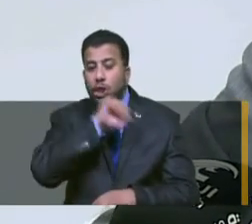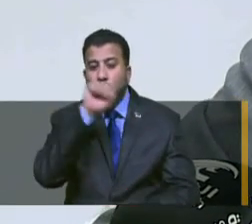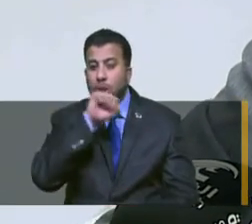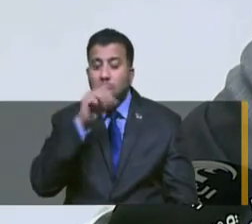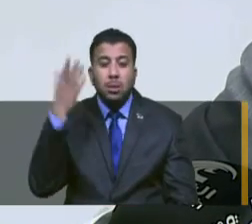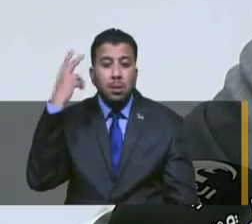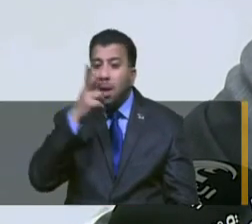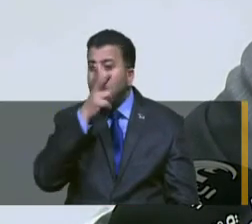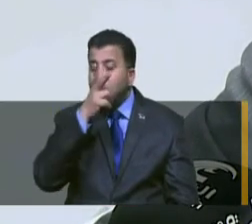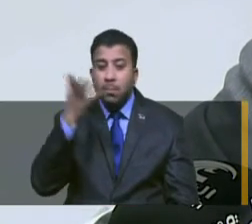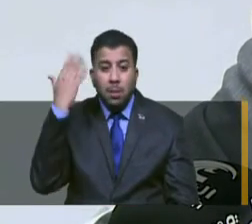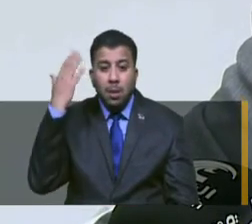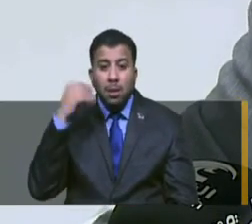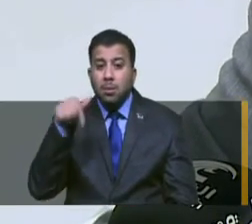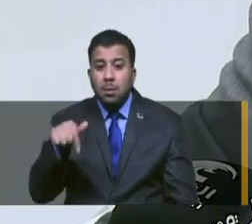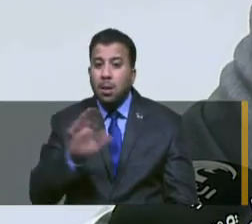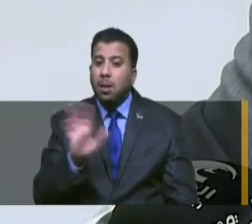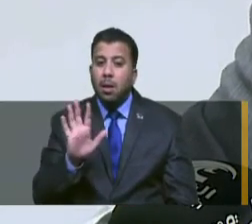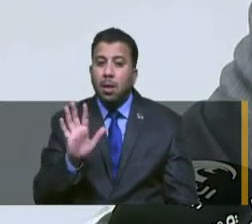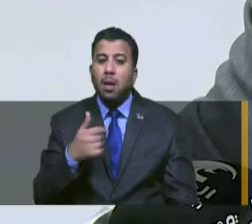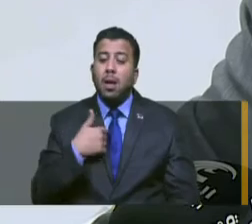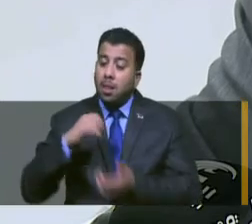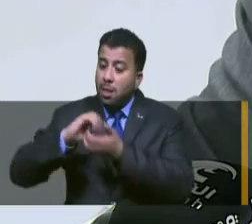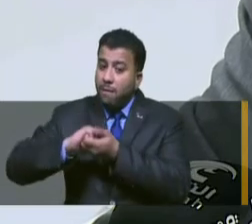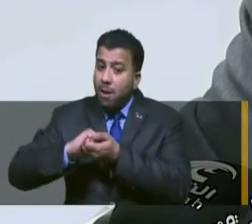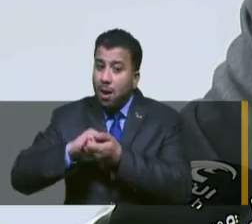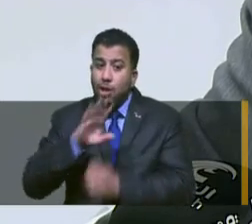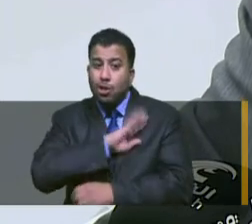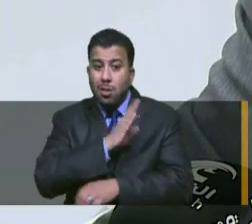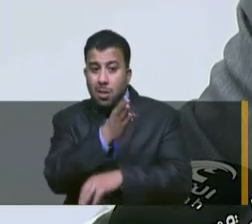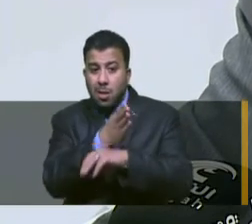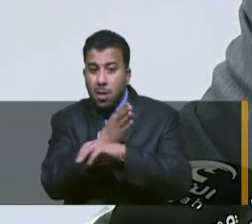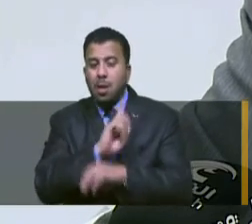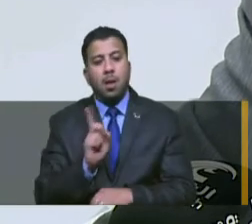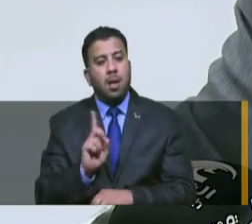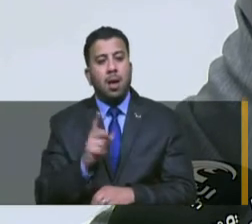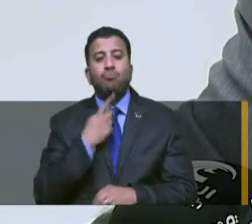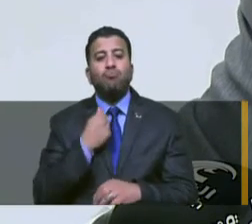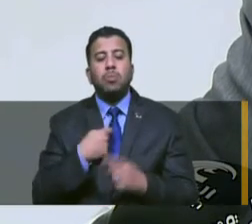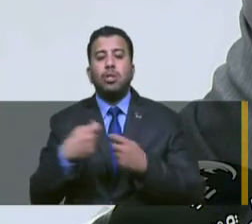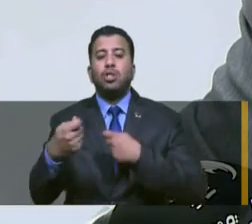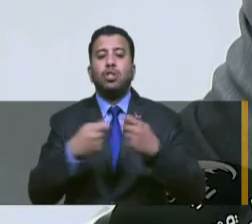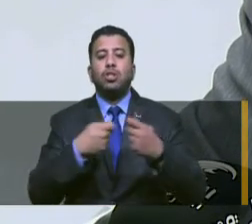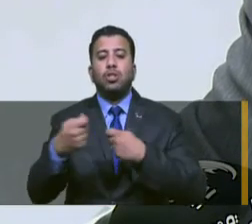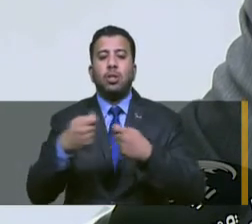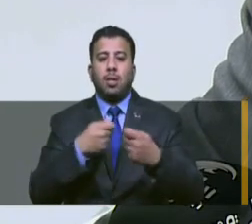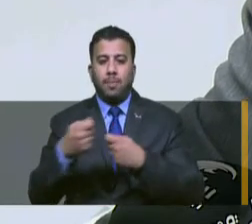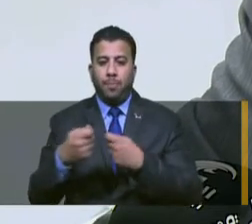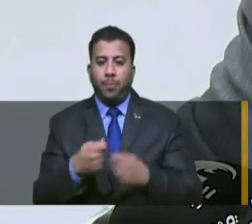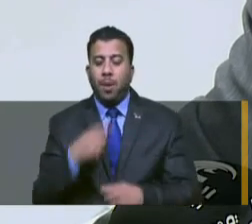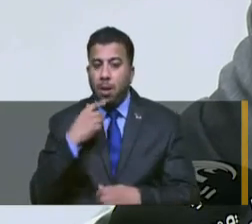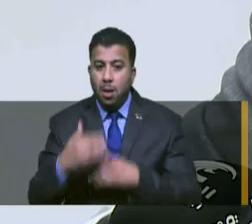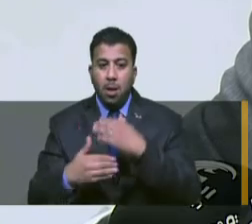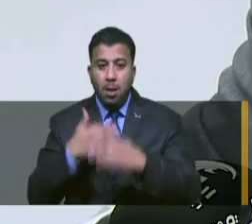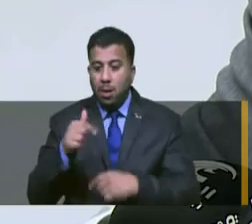هذه محطات تجارية، هذا الاتفاق اللي بيننا وبينهم، وشوف هم شو عملوا هنا ووصلت